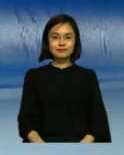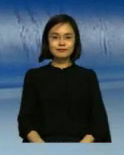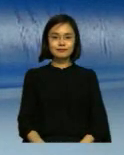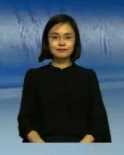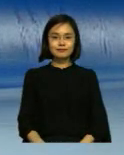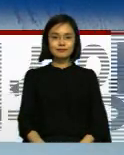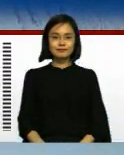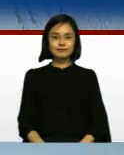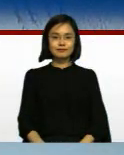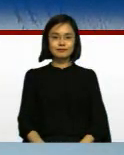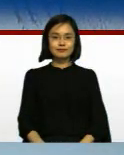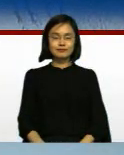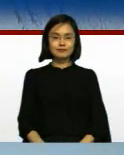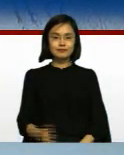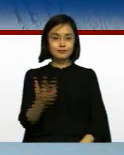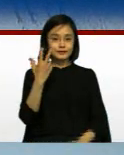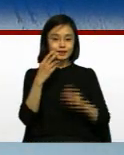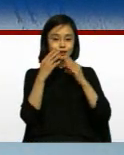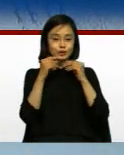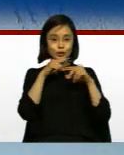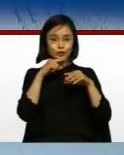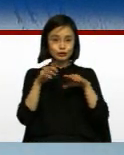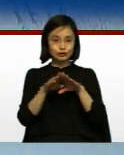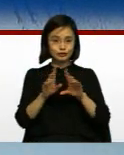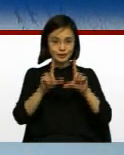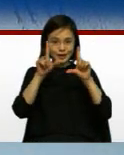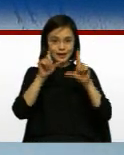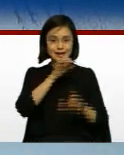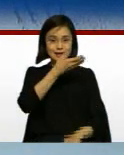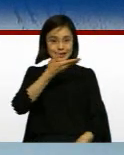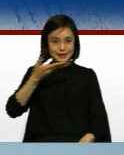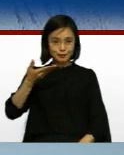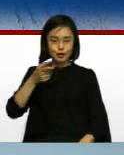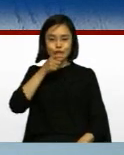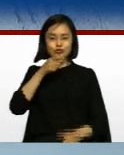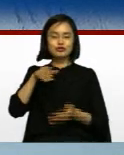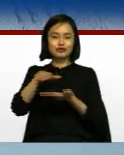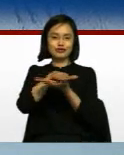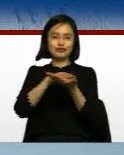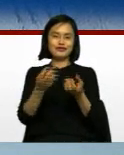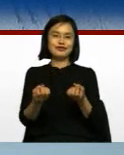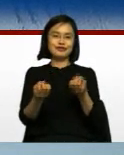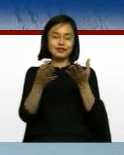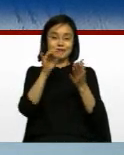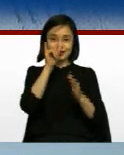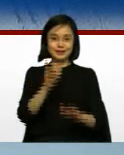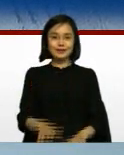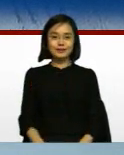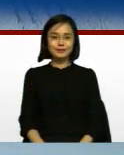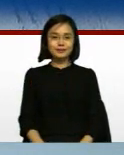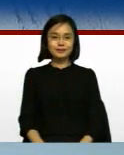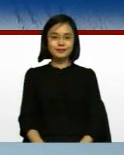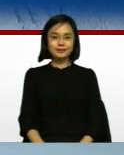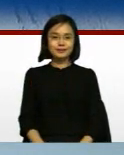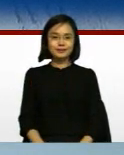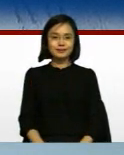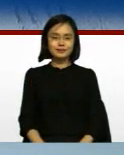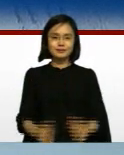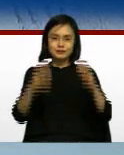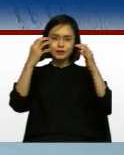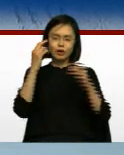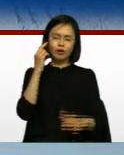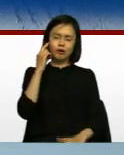지난 주말 양평에서는 물축제가 열렸습니다. 가뭄과 폭염이라는 열악한 환경이었지만